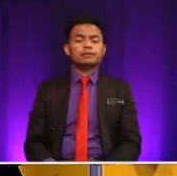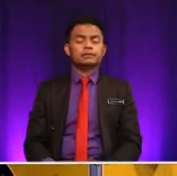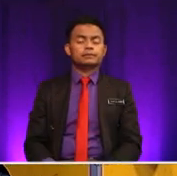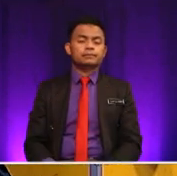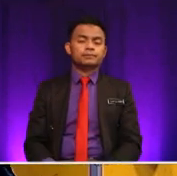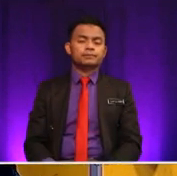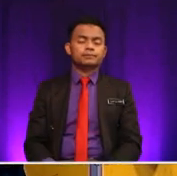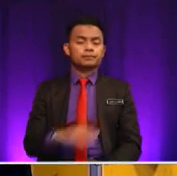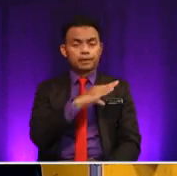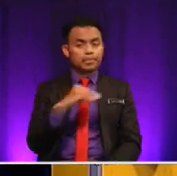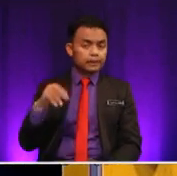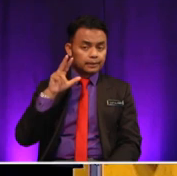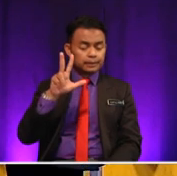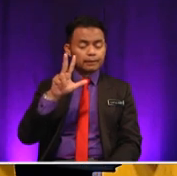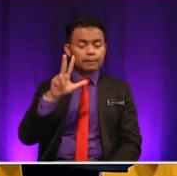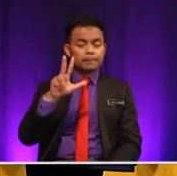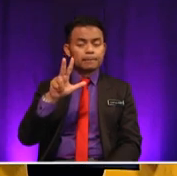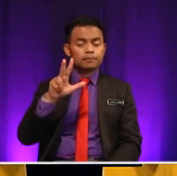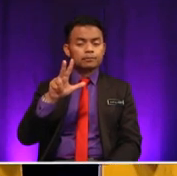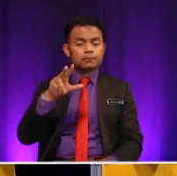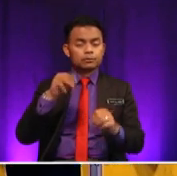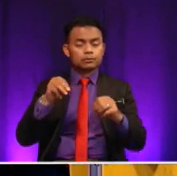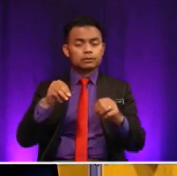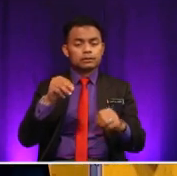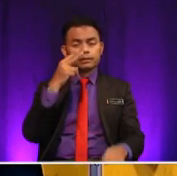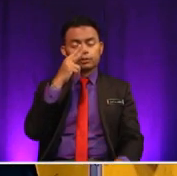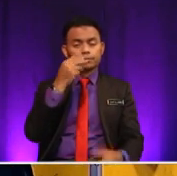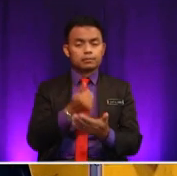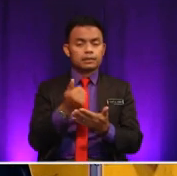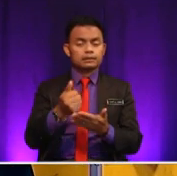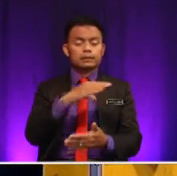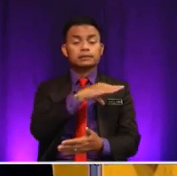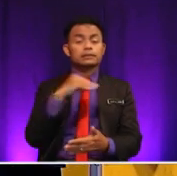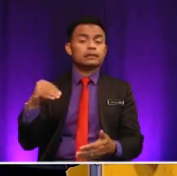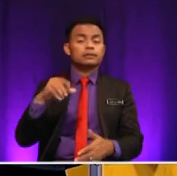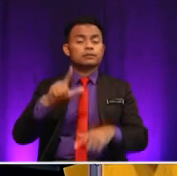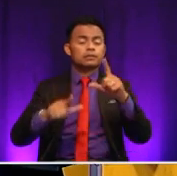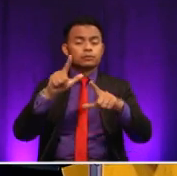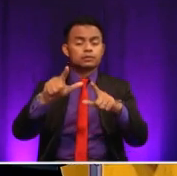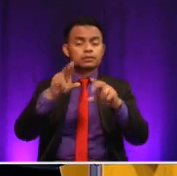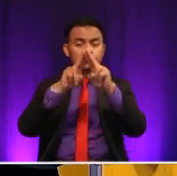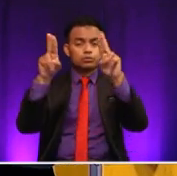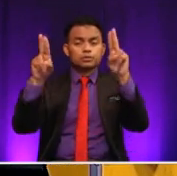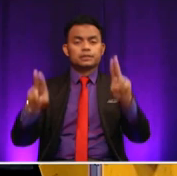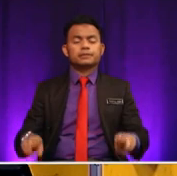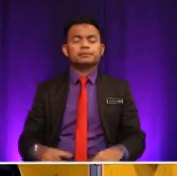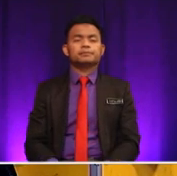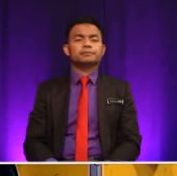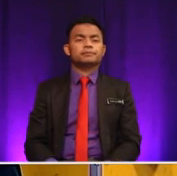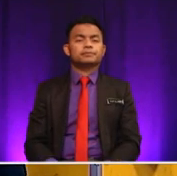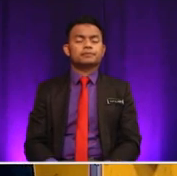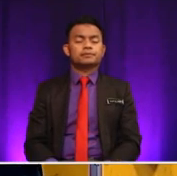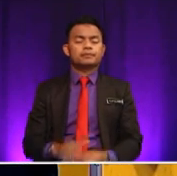yang ketiga belajar Lihatlah peralatan dan prosedur presiden ujian Oke jadi